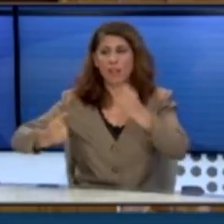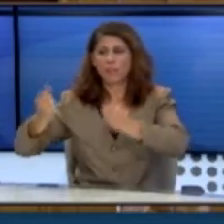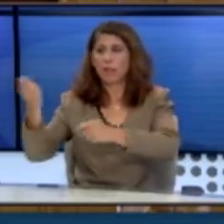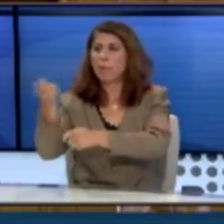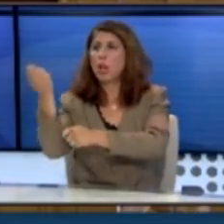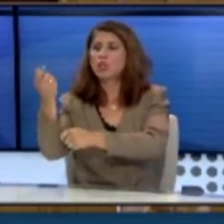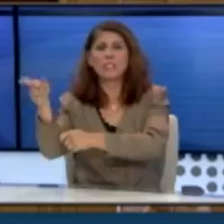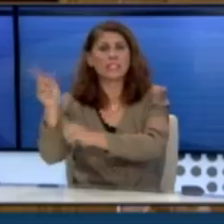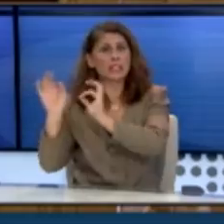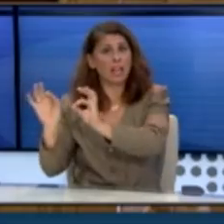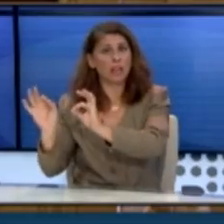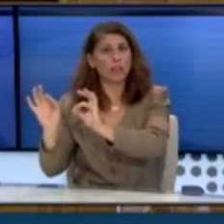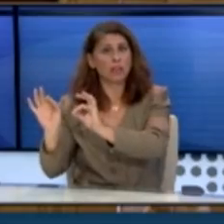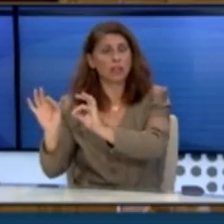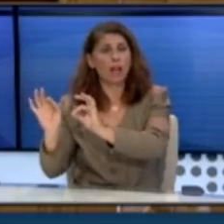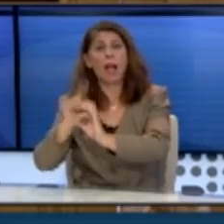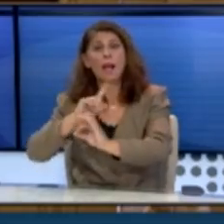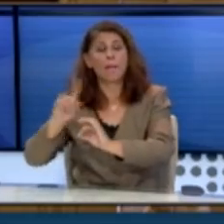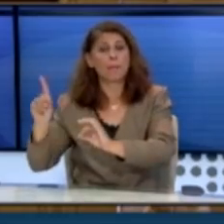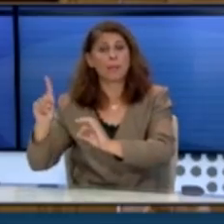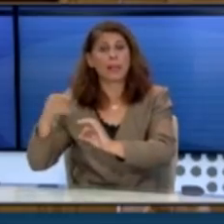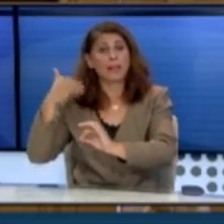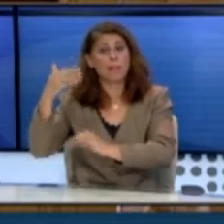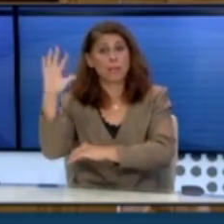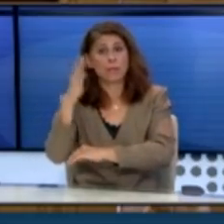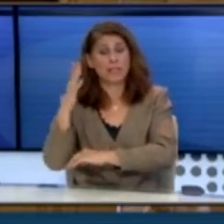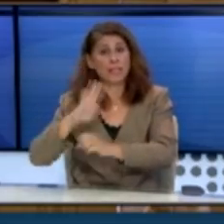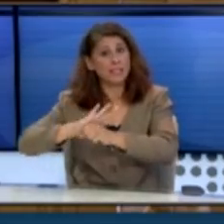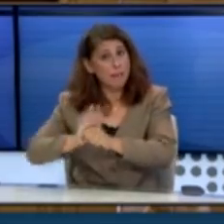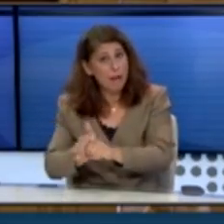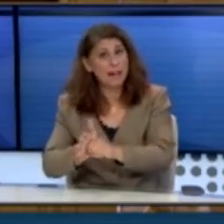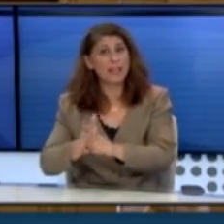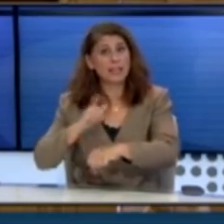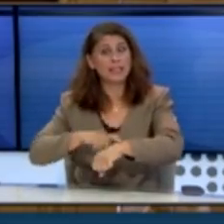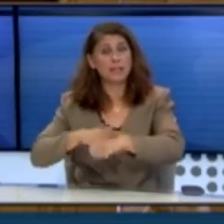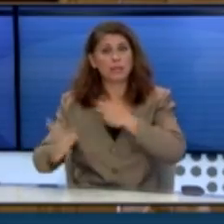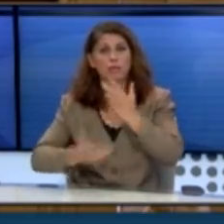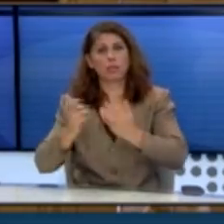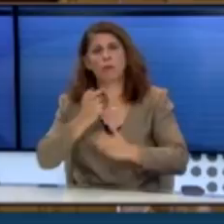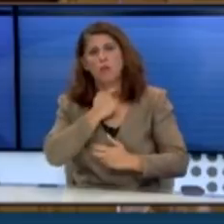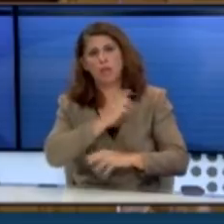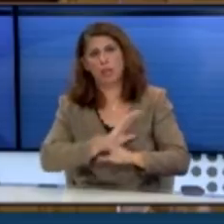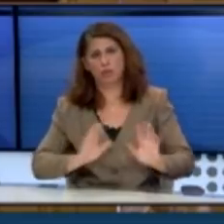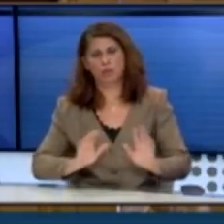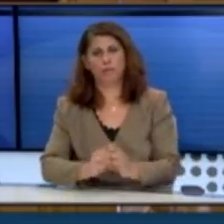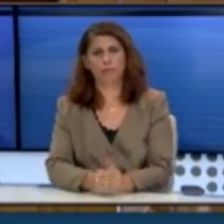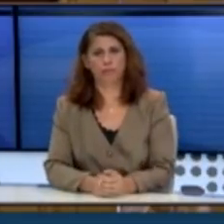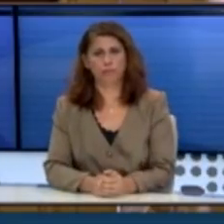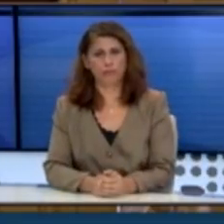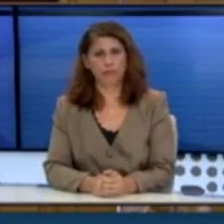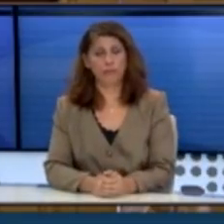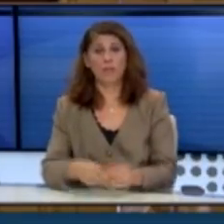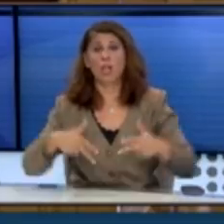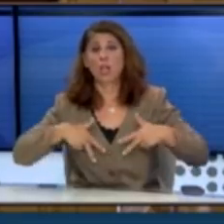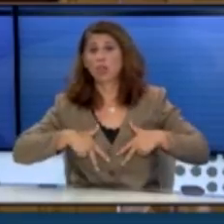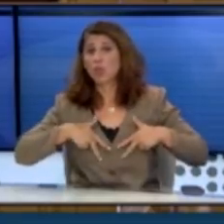της πυροσβεστικής για να τα έχει έτοιμα και σε επάρκεια για την ώρα της φωτιάς που χρειάζονται. Το